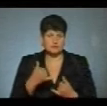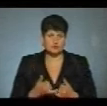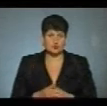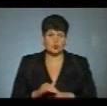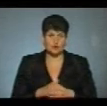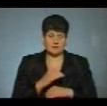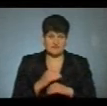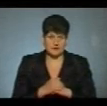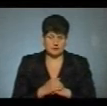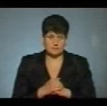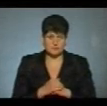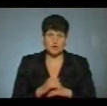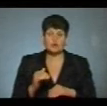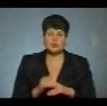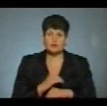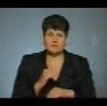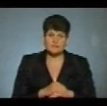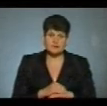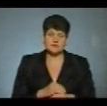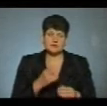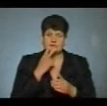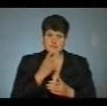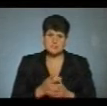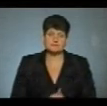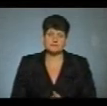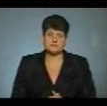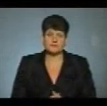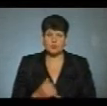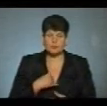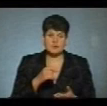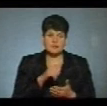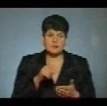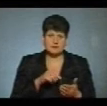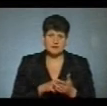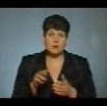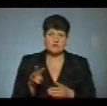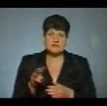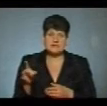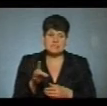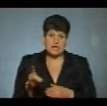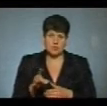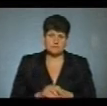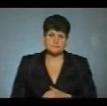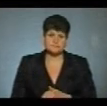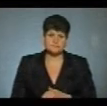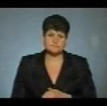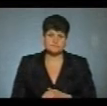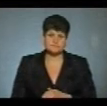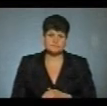вечора. Доброго вечора. Дивіться, в мене запитання з Монастирського району.